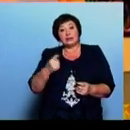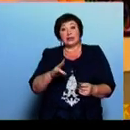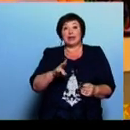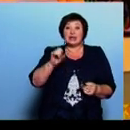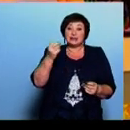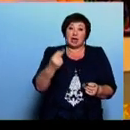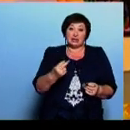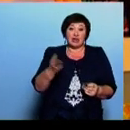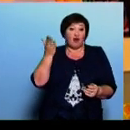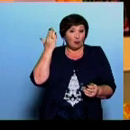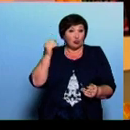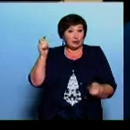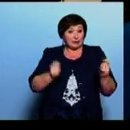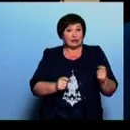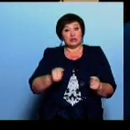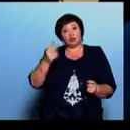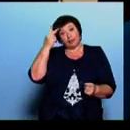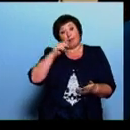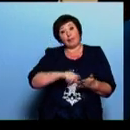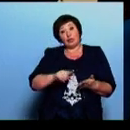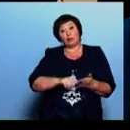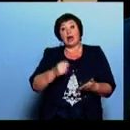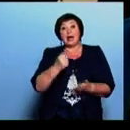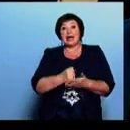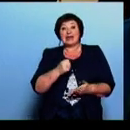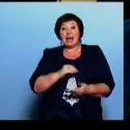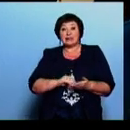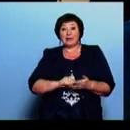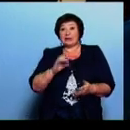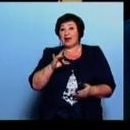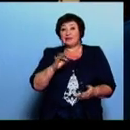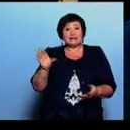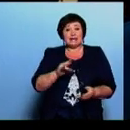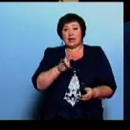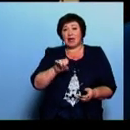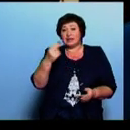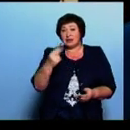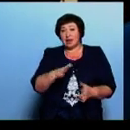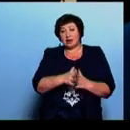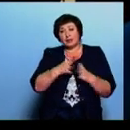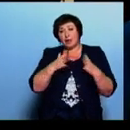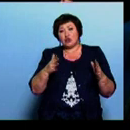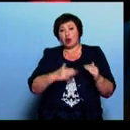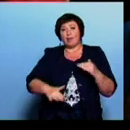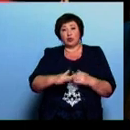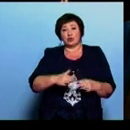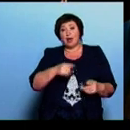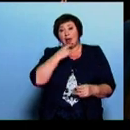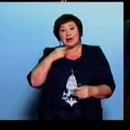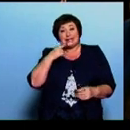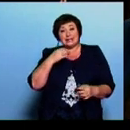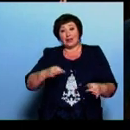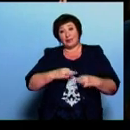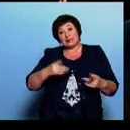тематику. Прошлую сессию разрабатывали календарь единых действий, то есть это все национальные большие общероссийские праздники, они